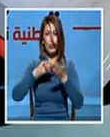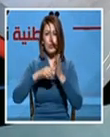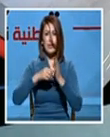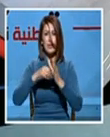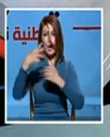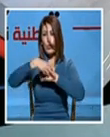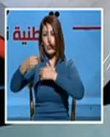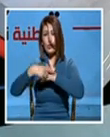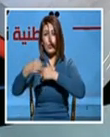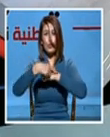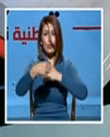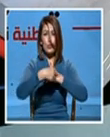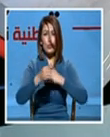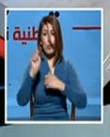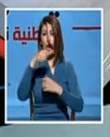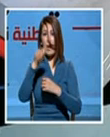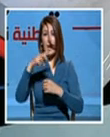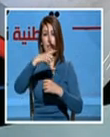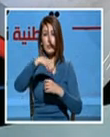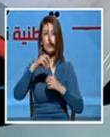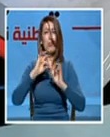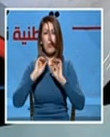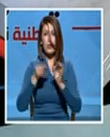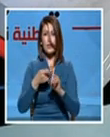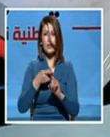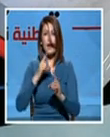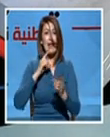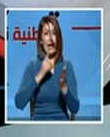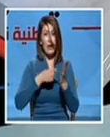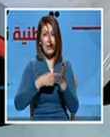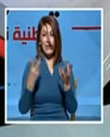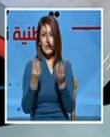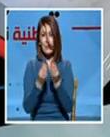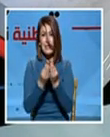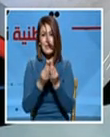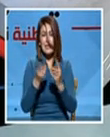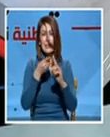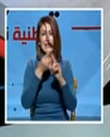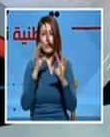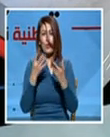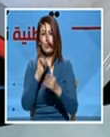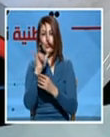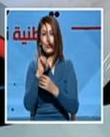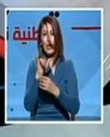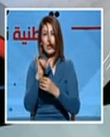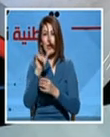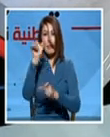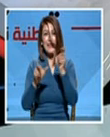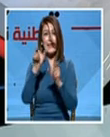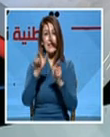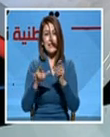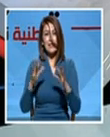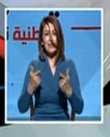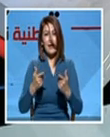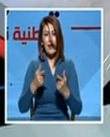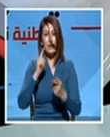هنا غير كو باش يشوف هو معني بك القرار هذاك ولا لا يمشي حتى المؤسسات على حاجه ما عنده فيها حتى دخل يمشي في باله